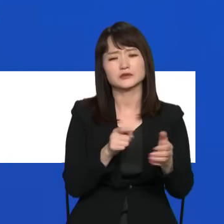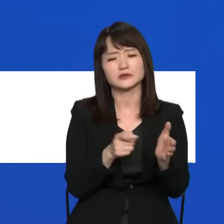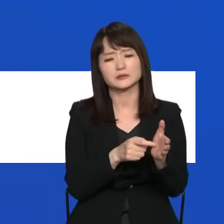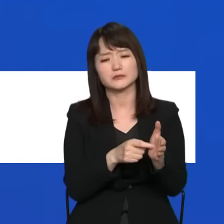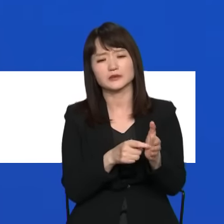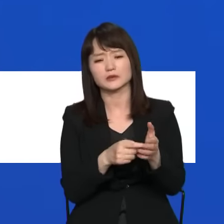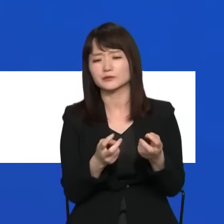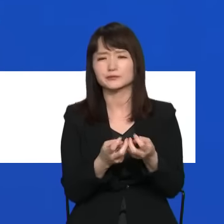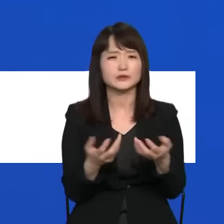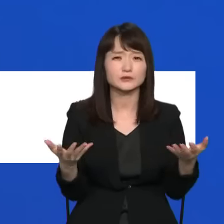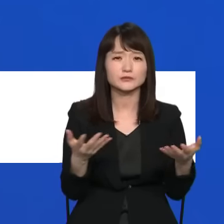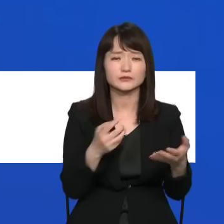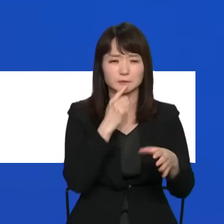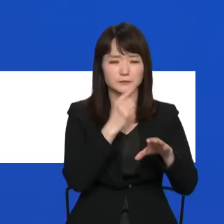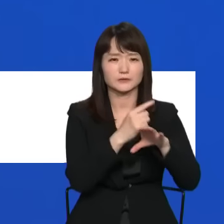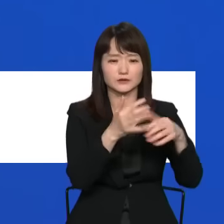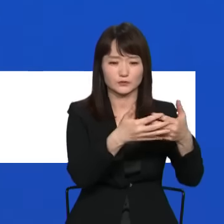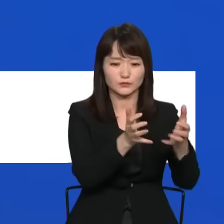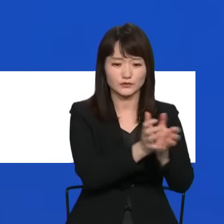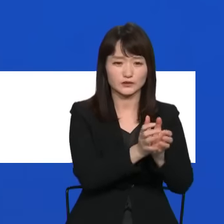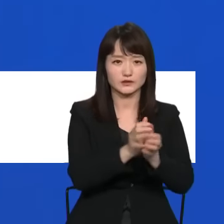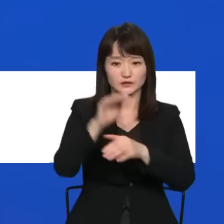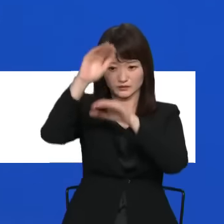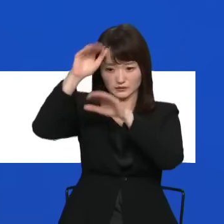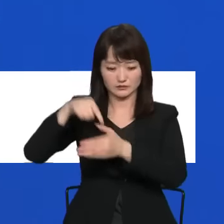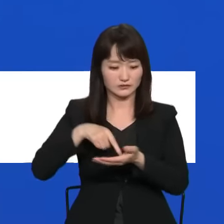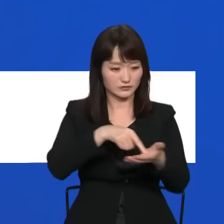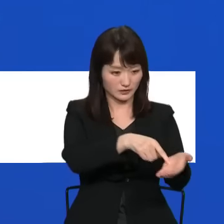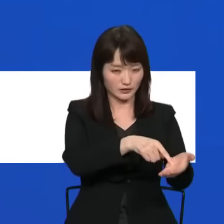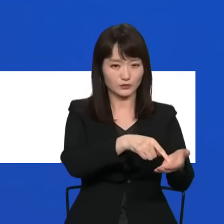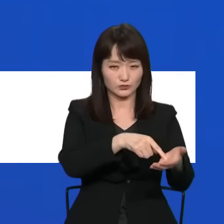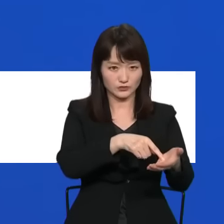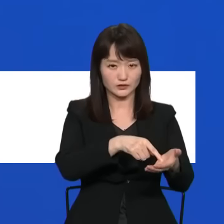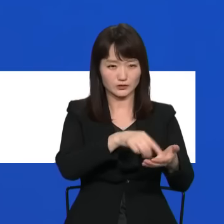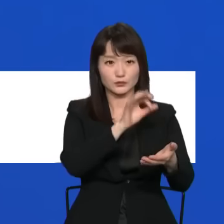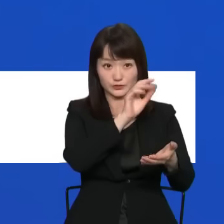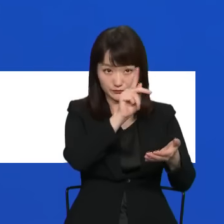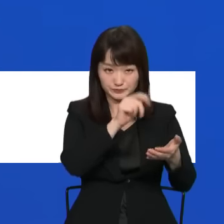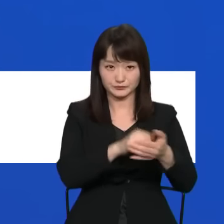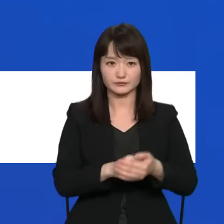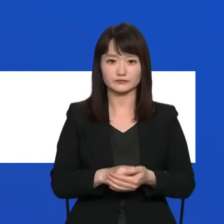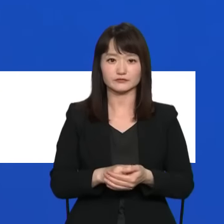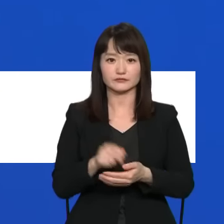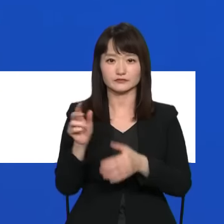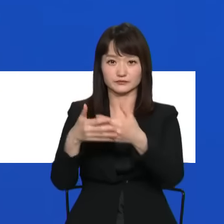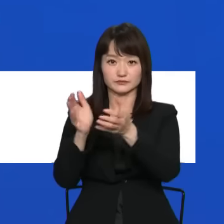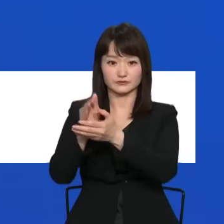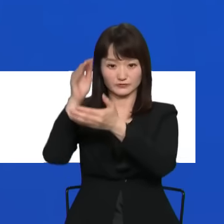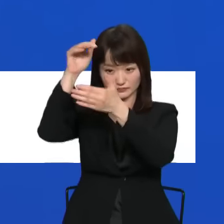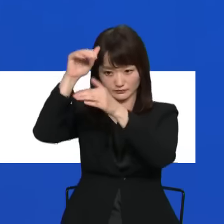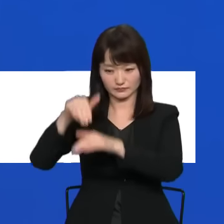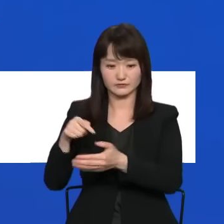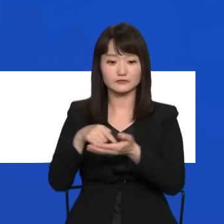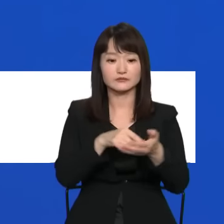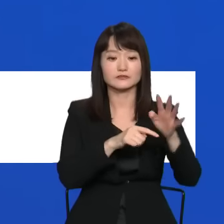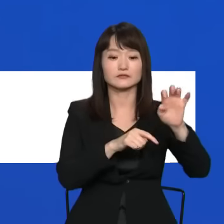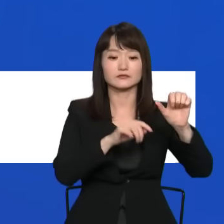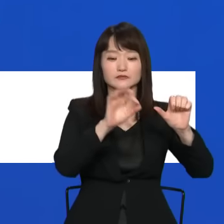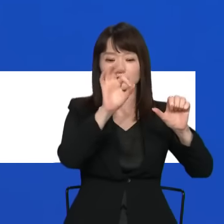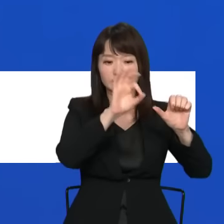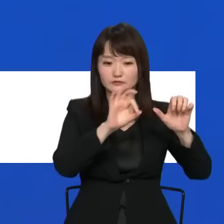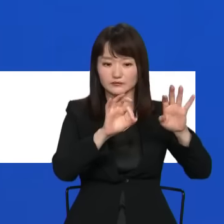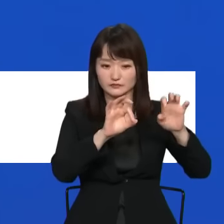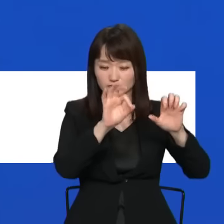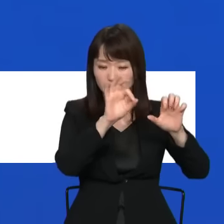불가피하게 우리 민주당이 다 양보하겠습니다. 여당이 제시한 소득 대체율 44%를